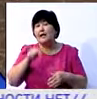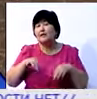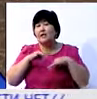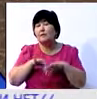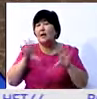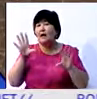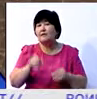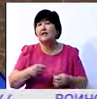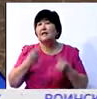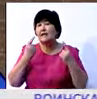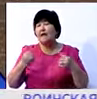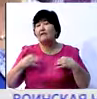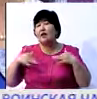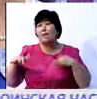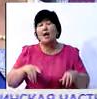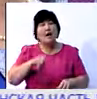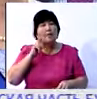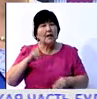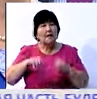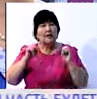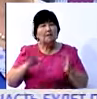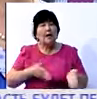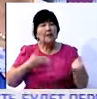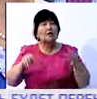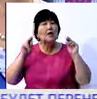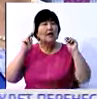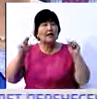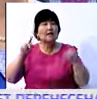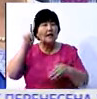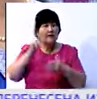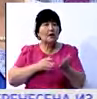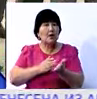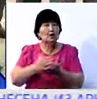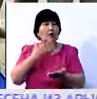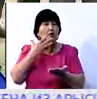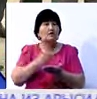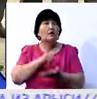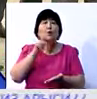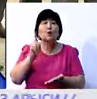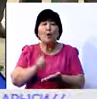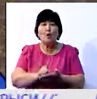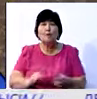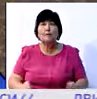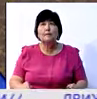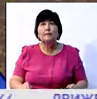проводятся все знаковые мероприятия. Молодые специалисты приносят клятву на верное служение своему долгу.